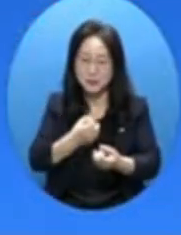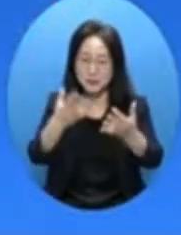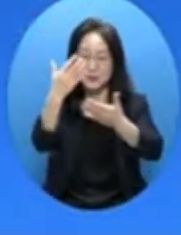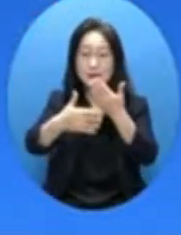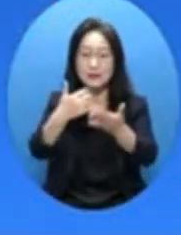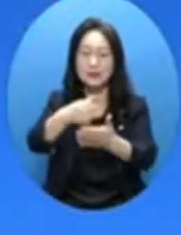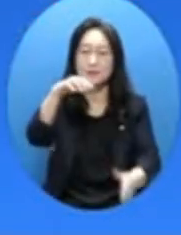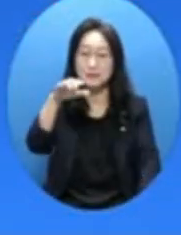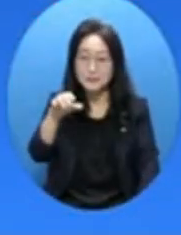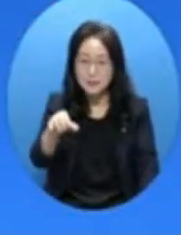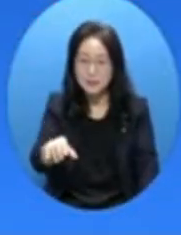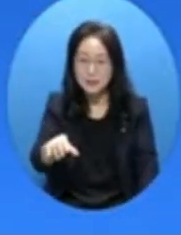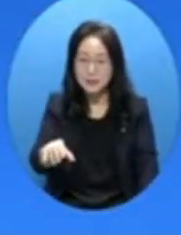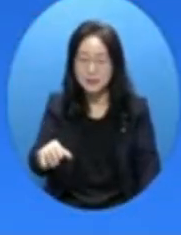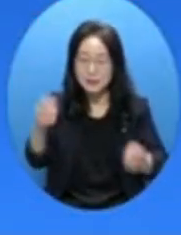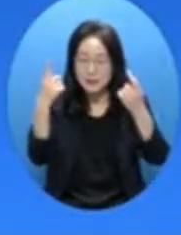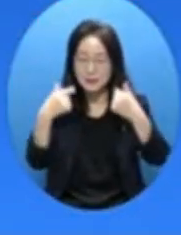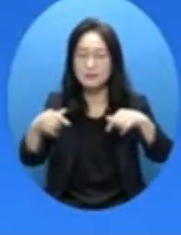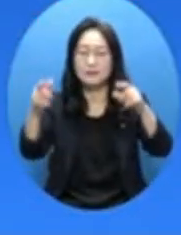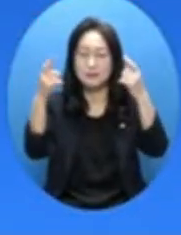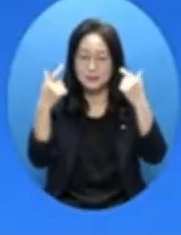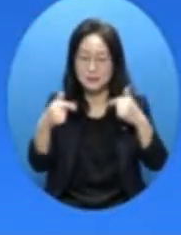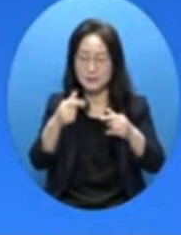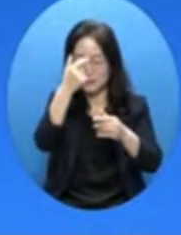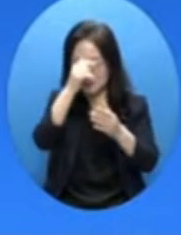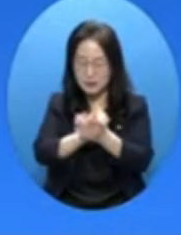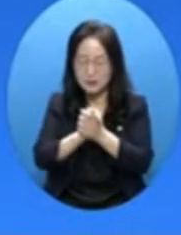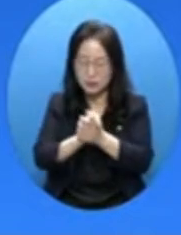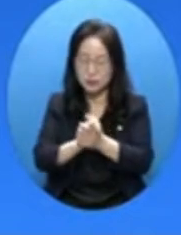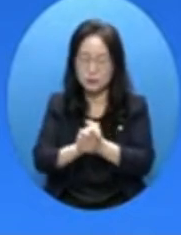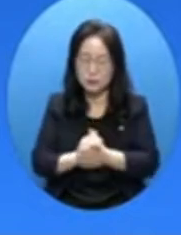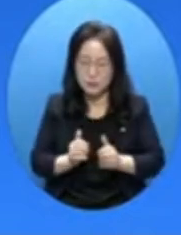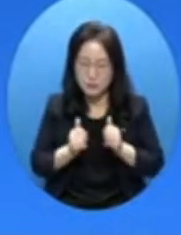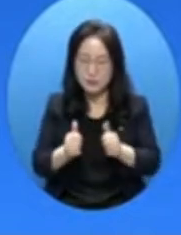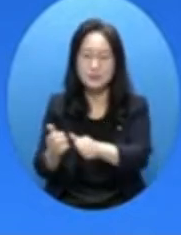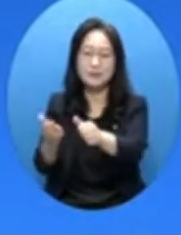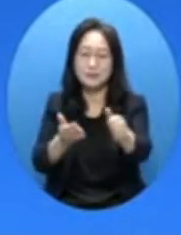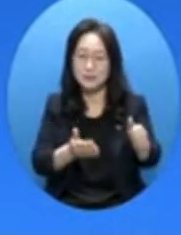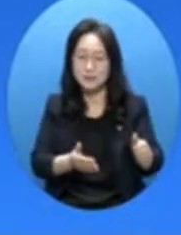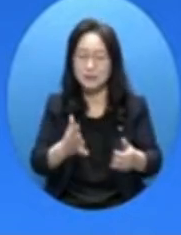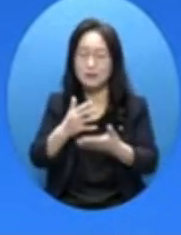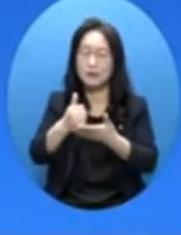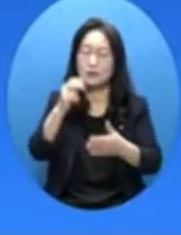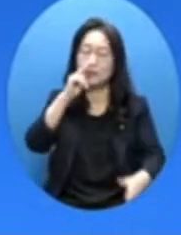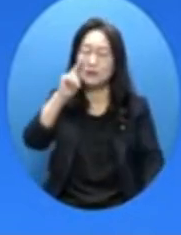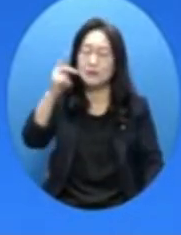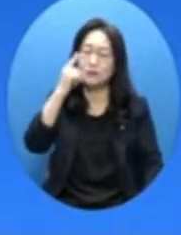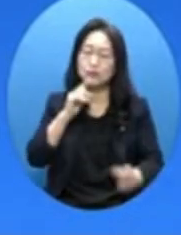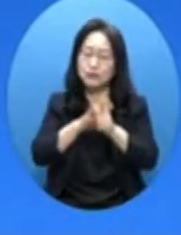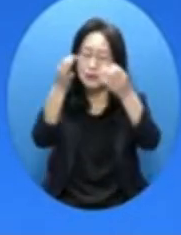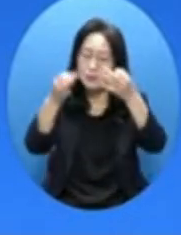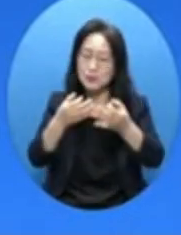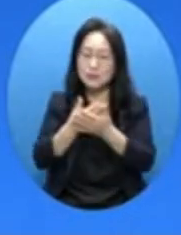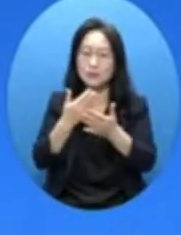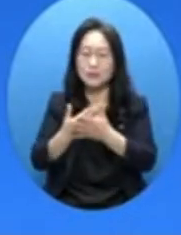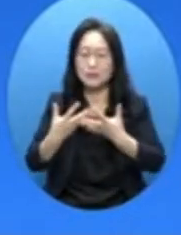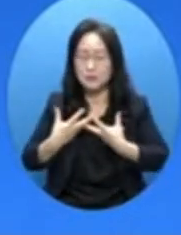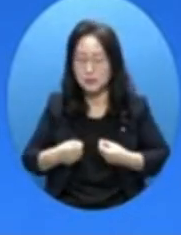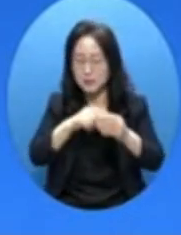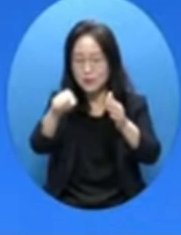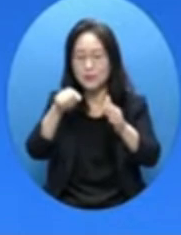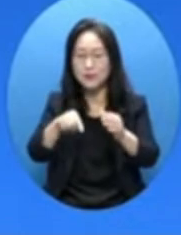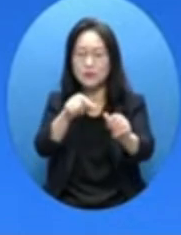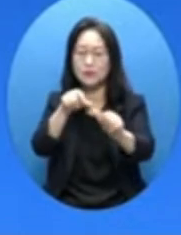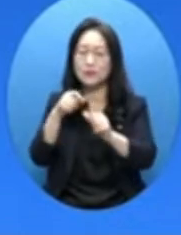앞에 우리는 늘 기도하기를 힘써야 됩니다. 주님 나를 불쌍히 여시고 나를 이 모든 절망에서